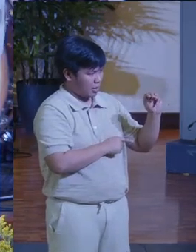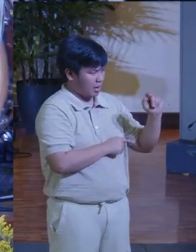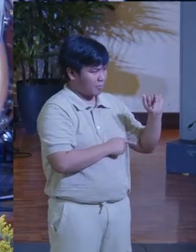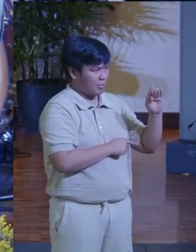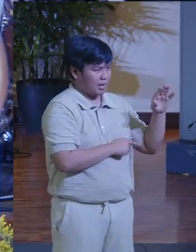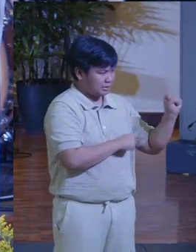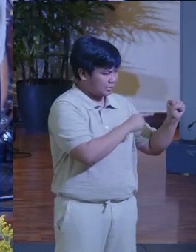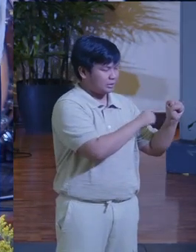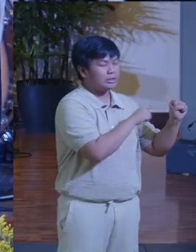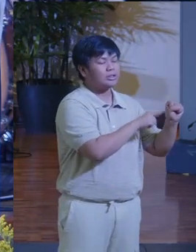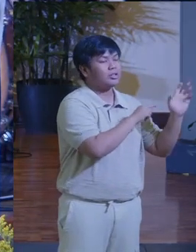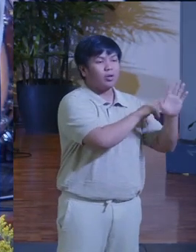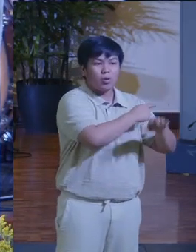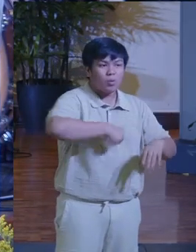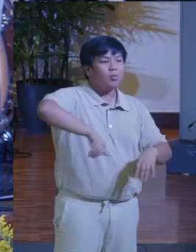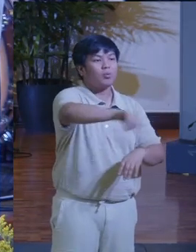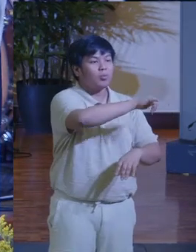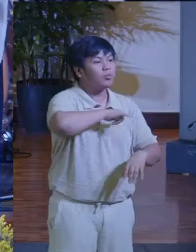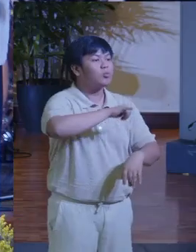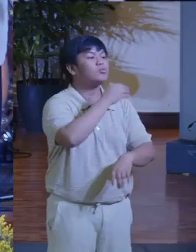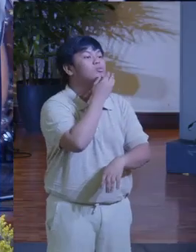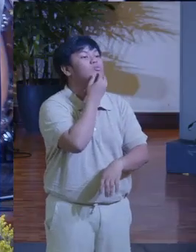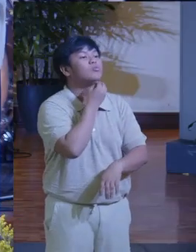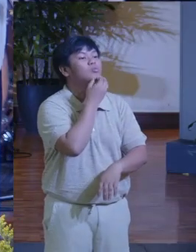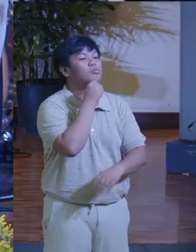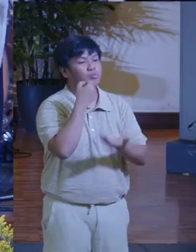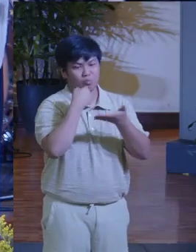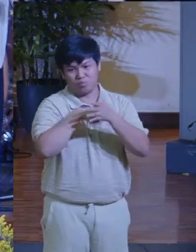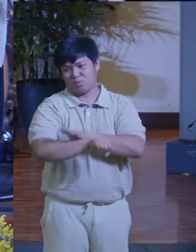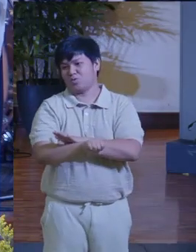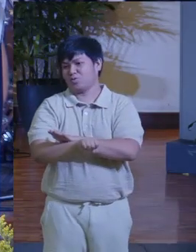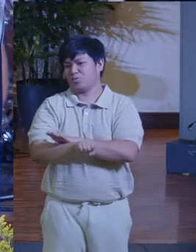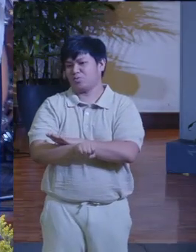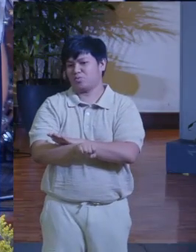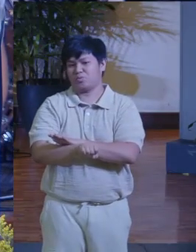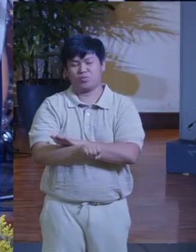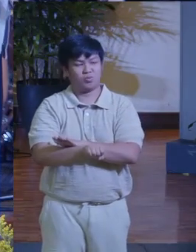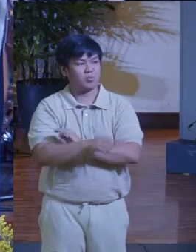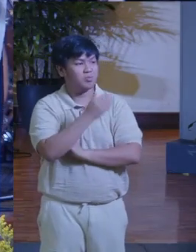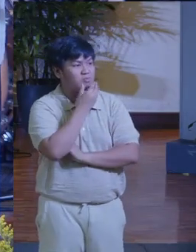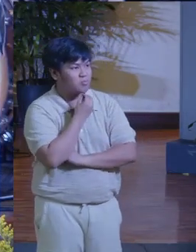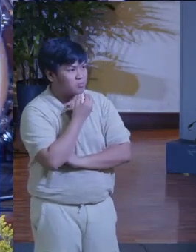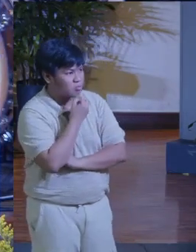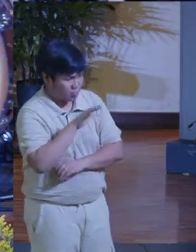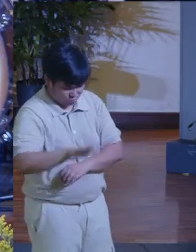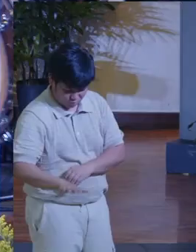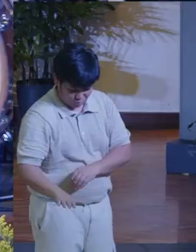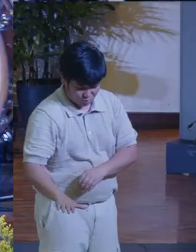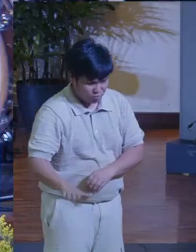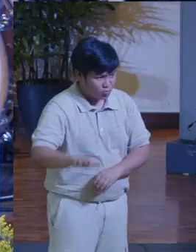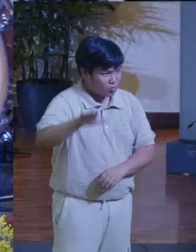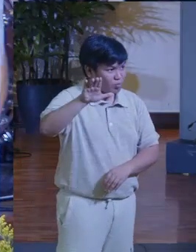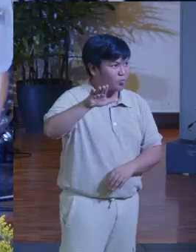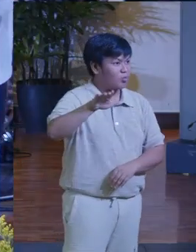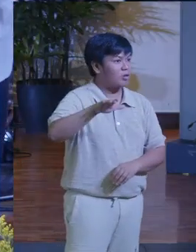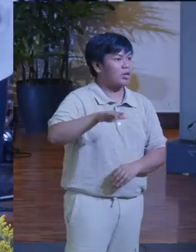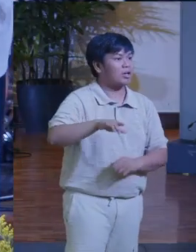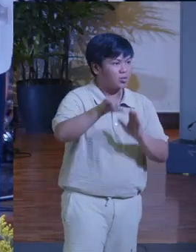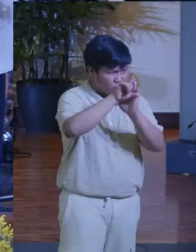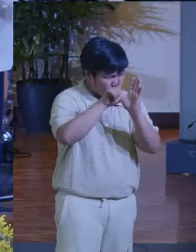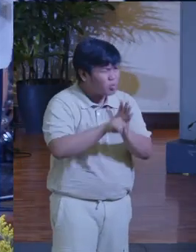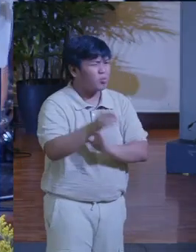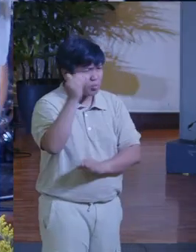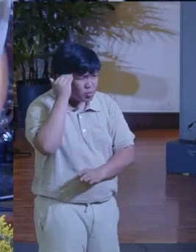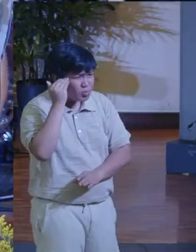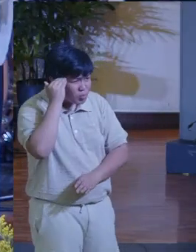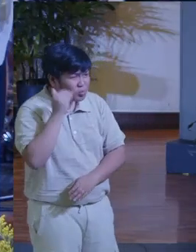nag-backslide. Sabi niya, we ourselves are Jews by birth. Tayo mga Hudyo, lumaki tayo sa sistema ng batas.